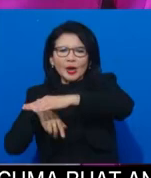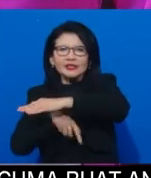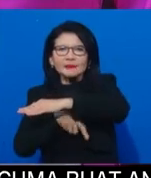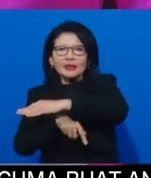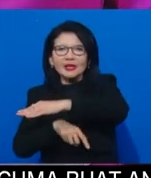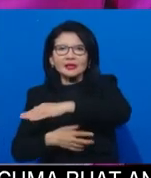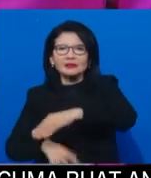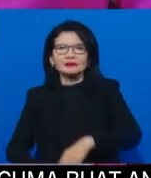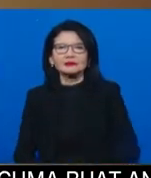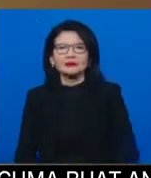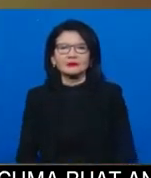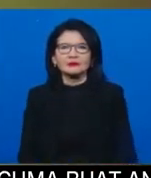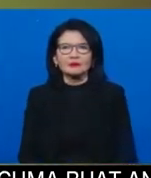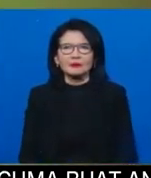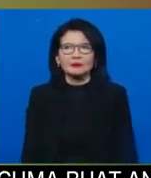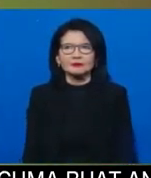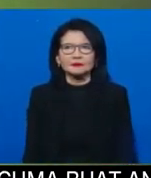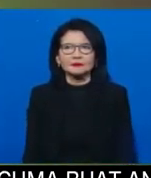pemakaman.